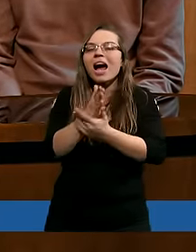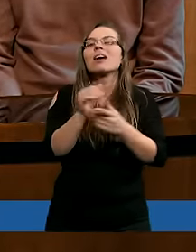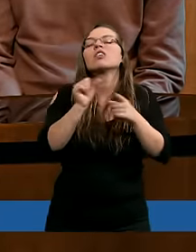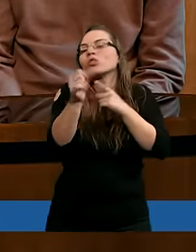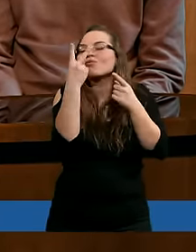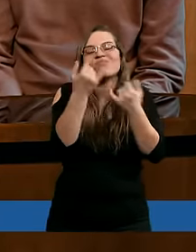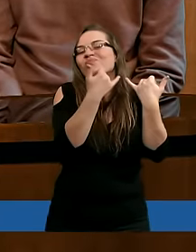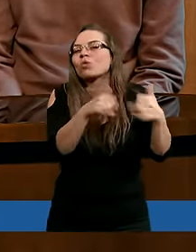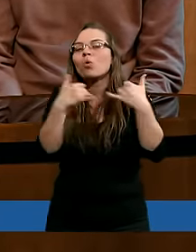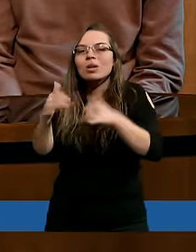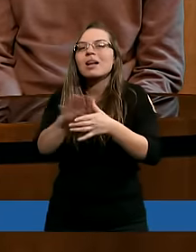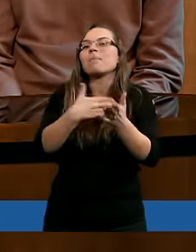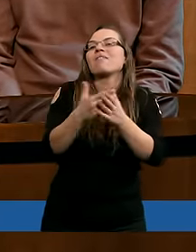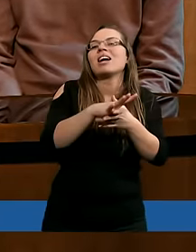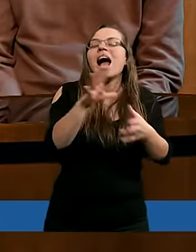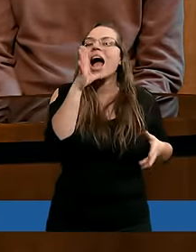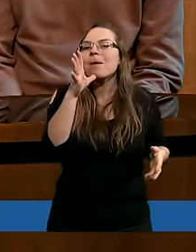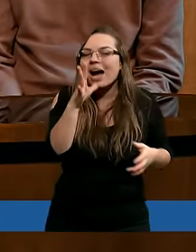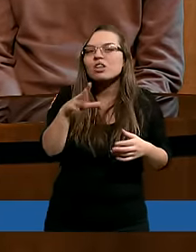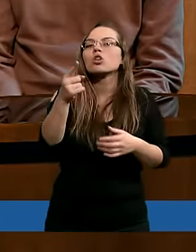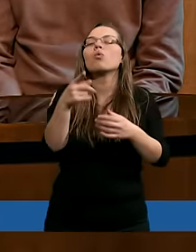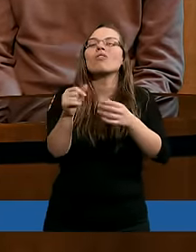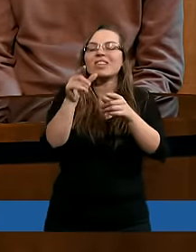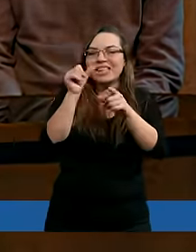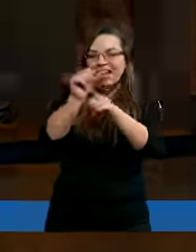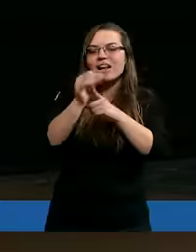się różnie, tak? Hebrajczyków 11 rozdział kończy się